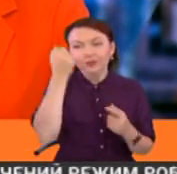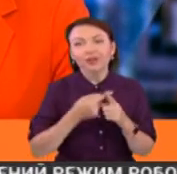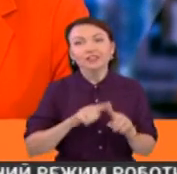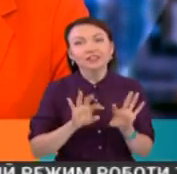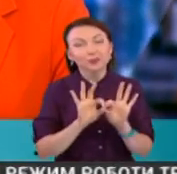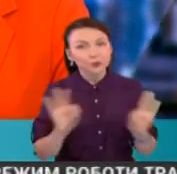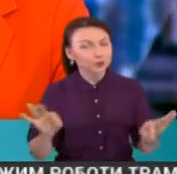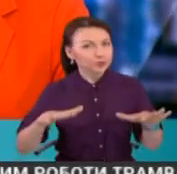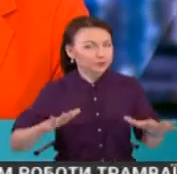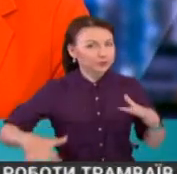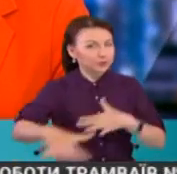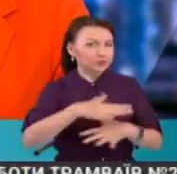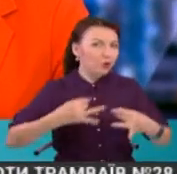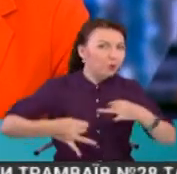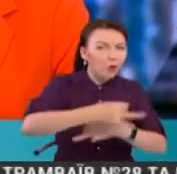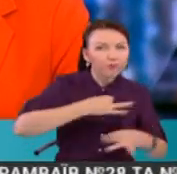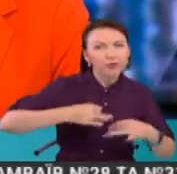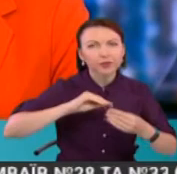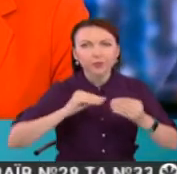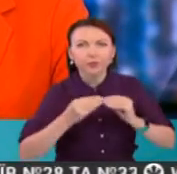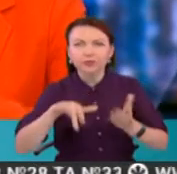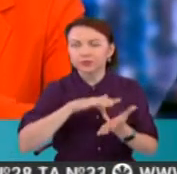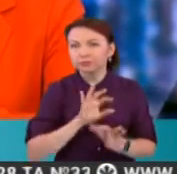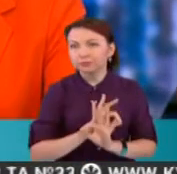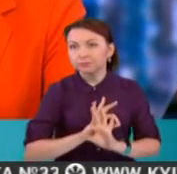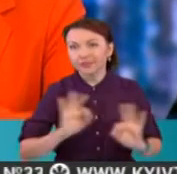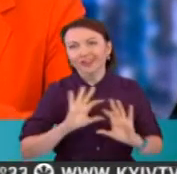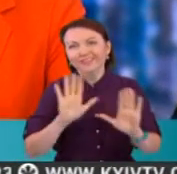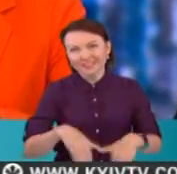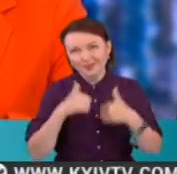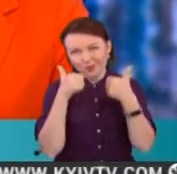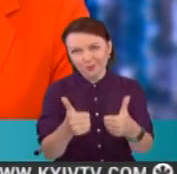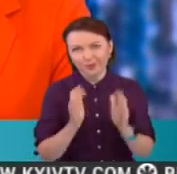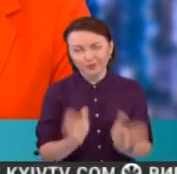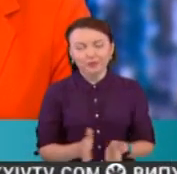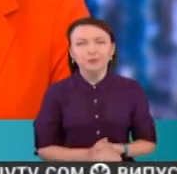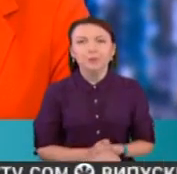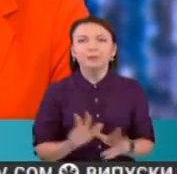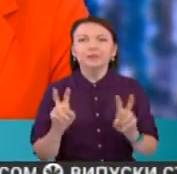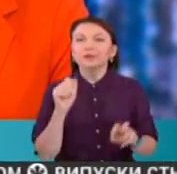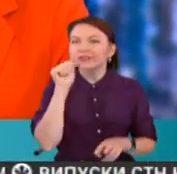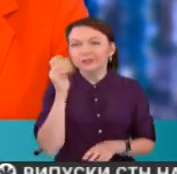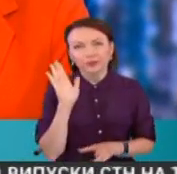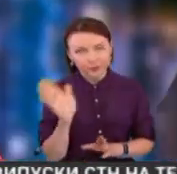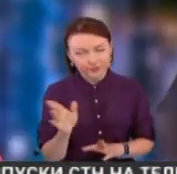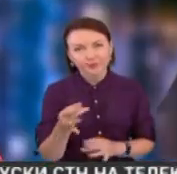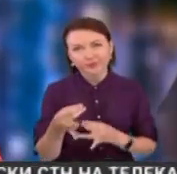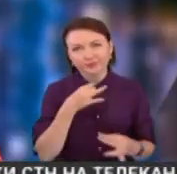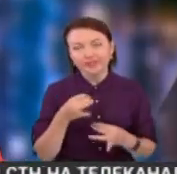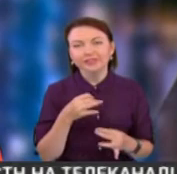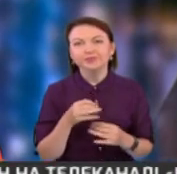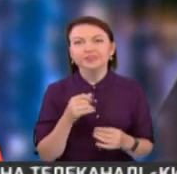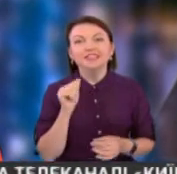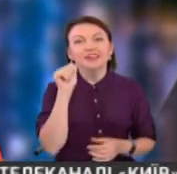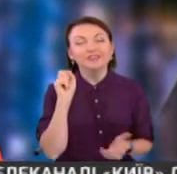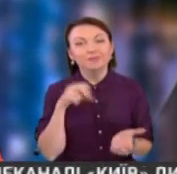чудова площадка для обговорення проблем міста. Все буде добре. Про які ми будемо говорити вже завтра. Будьте з нами. Вмикайте